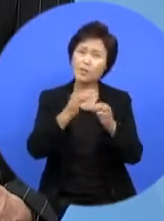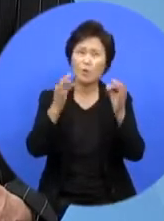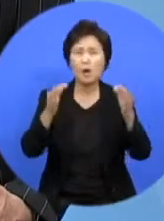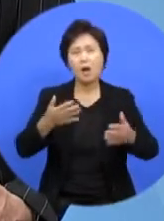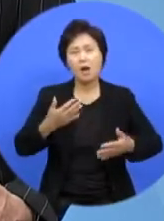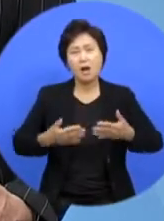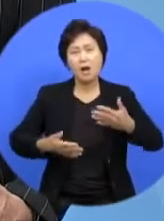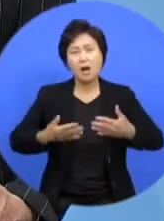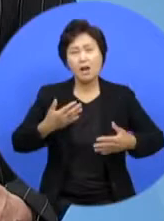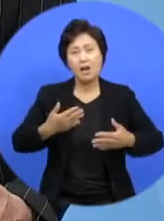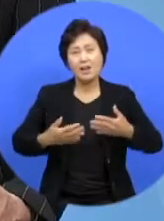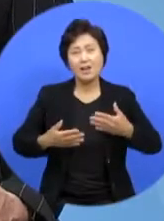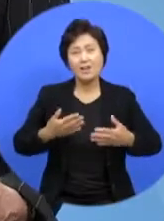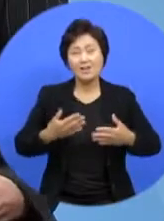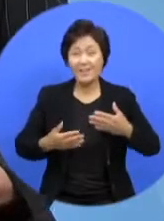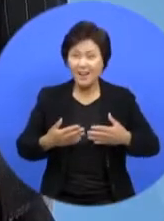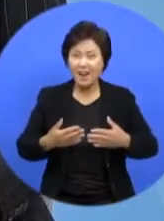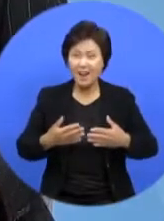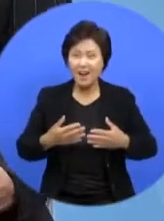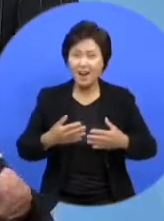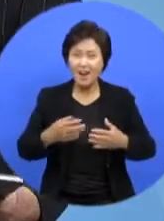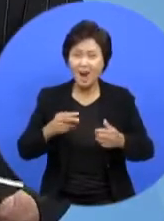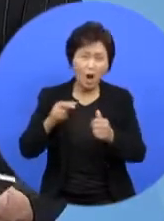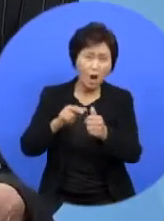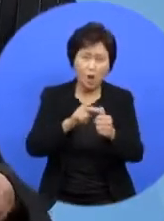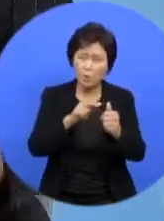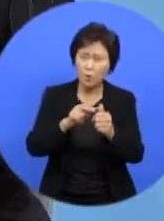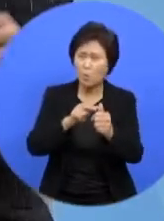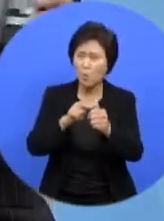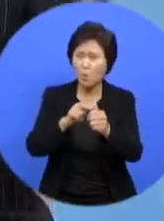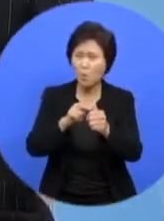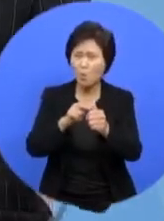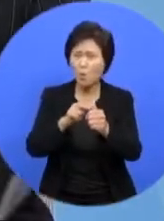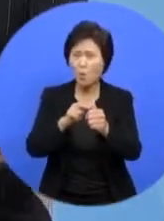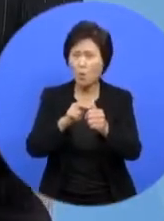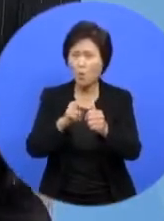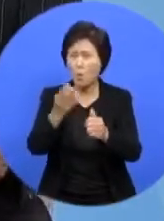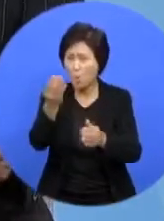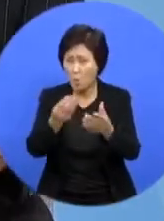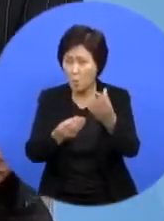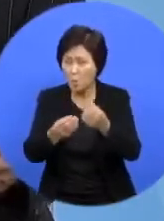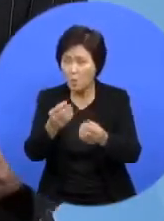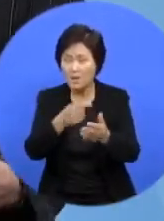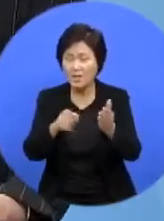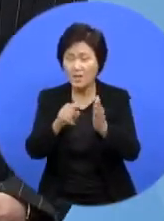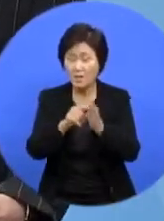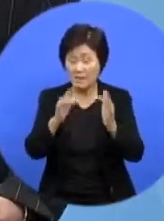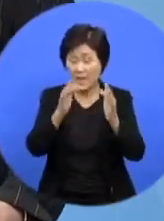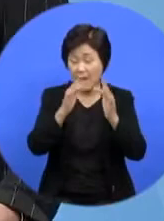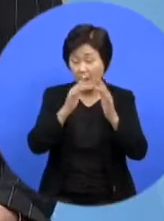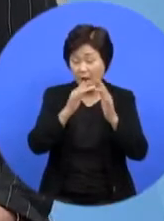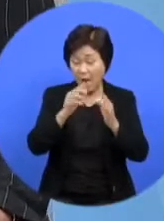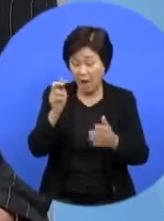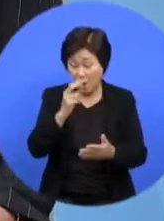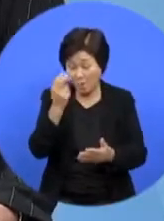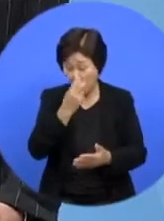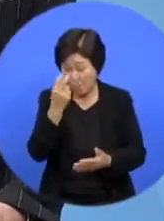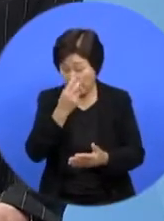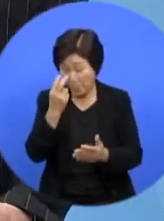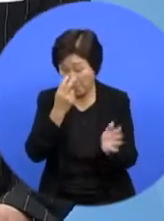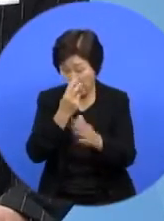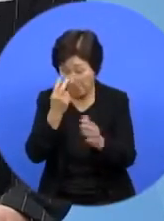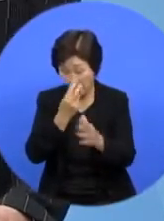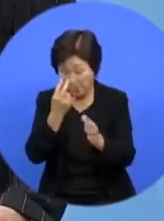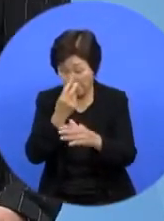그러니까 계속 정보를 얻으려면 아니, 모든 학교에 다 전화하시고. 저는 그냥 인터넷으로 이렇게 검색해서 자리 얻는다는 거는 했지만 네.